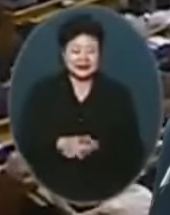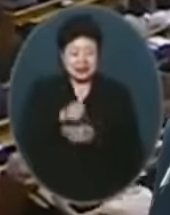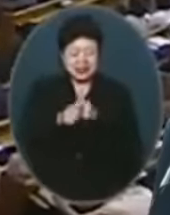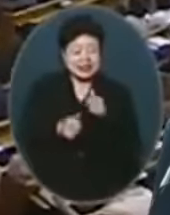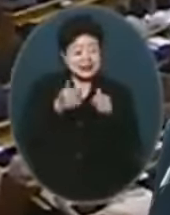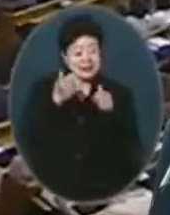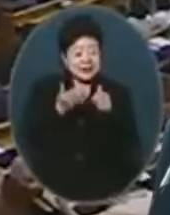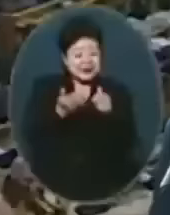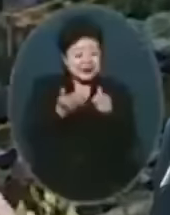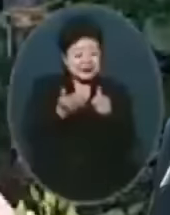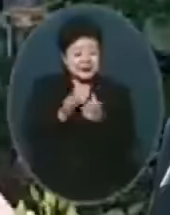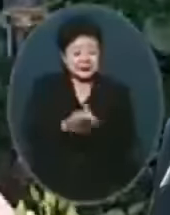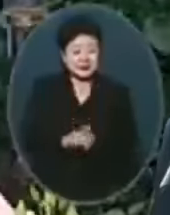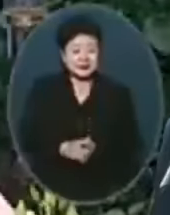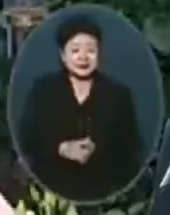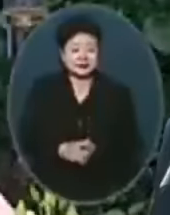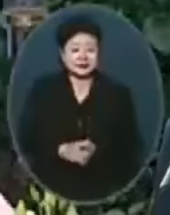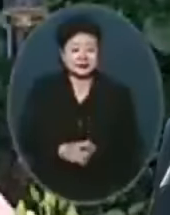하나님께서는